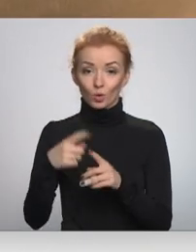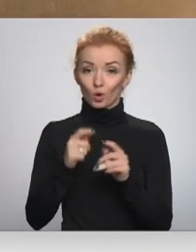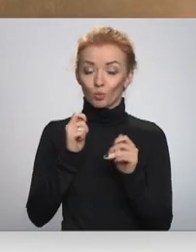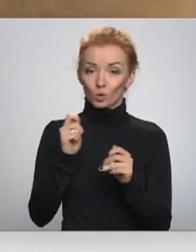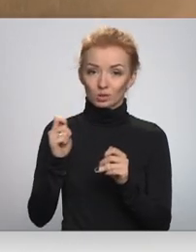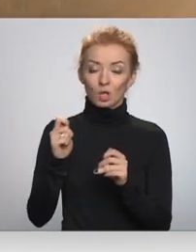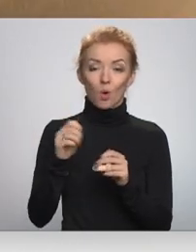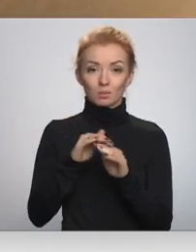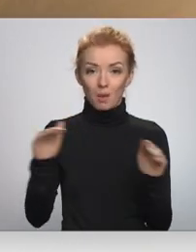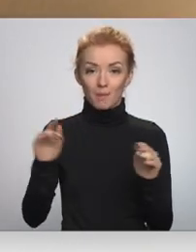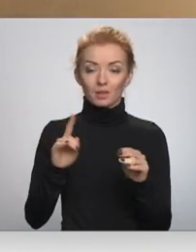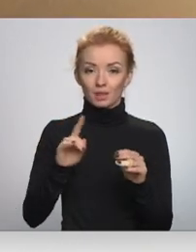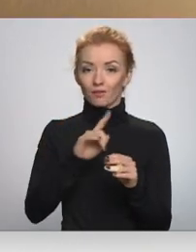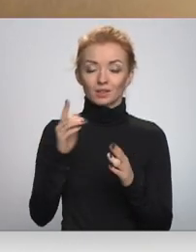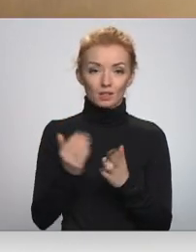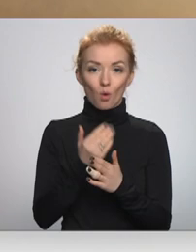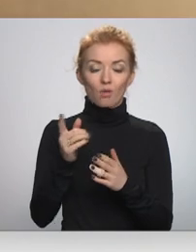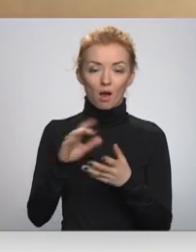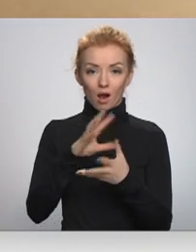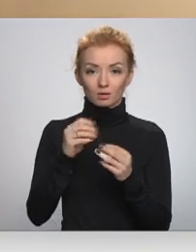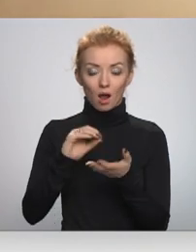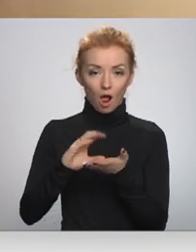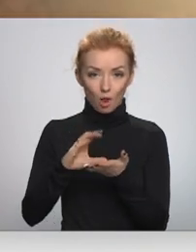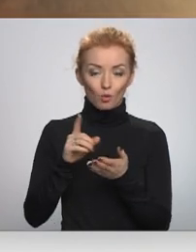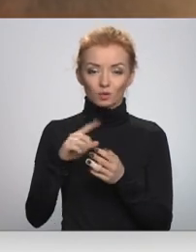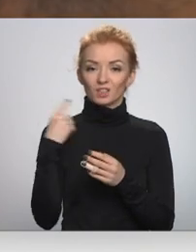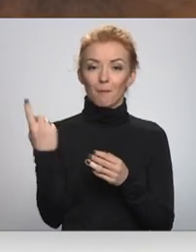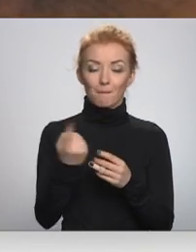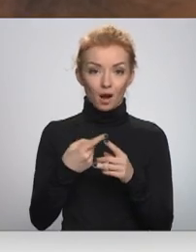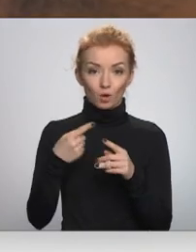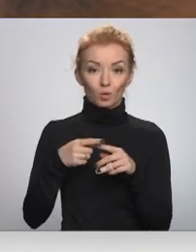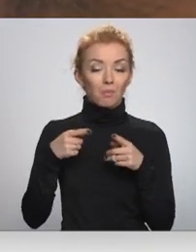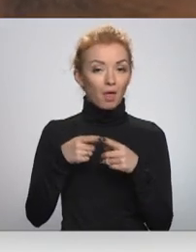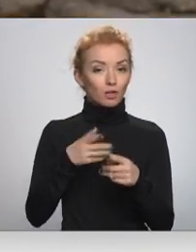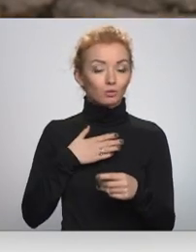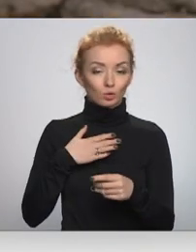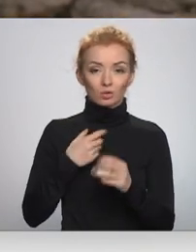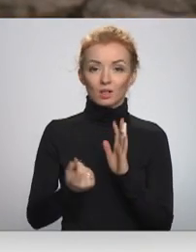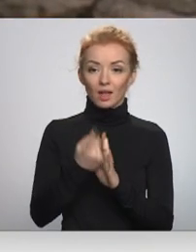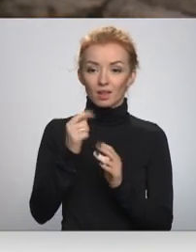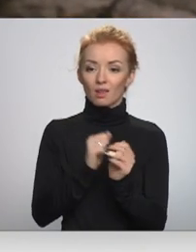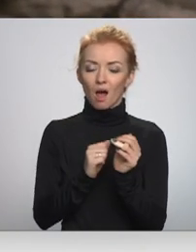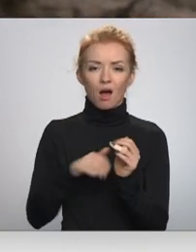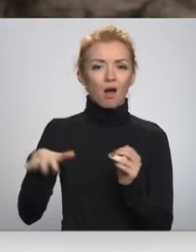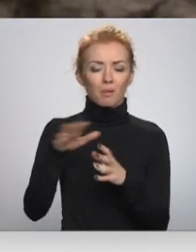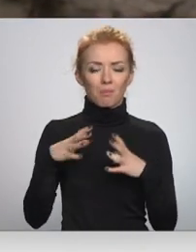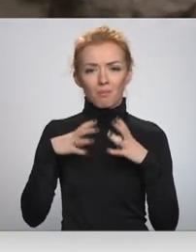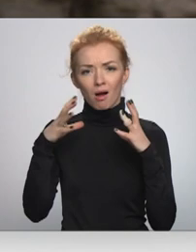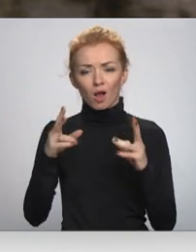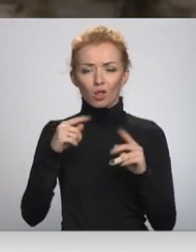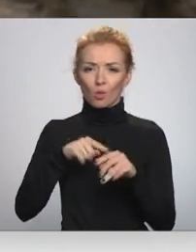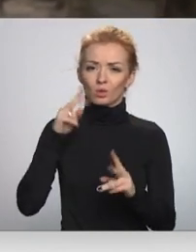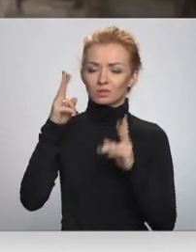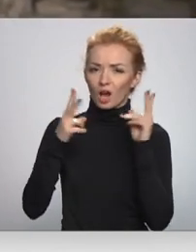muzikālais pamats tiem ir grupas jaunākais studijas albums Viss apkārt. Mūsu mērķis bija radīt Latvijas ainavām bagātus,